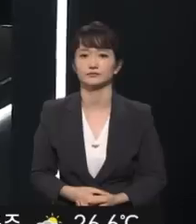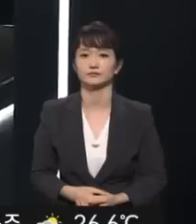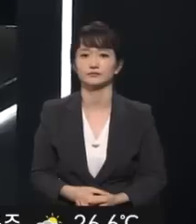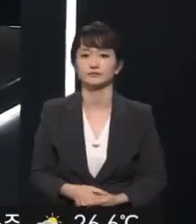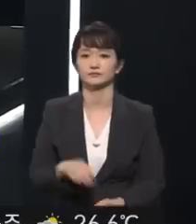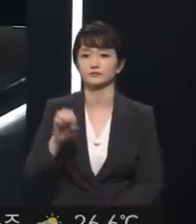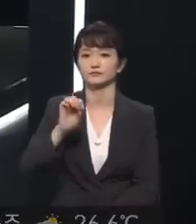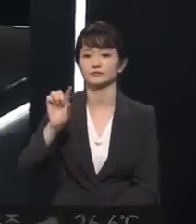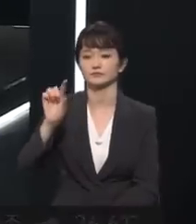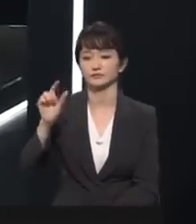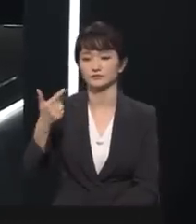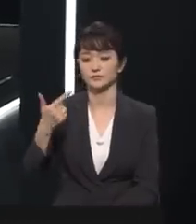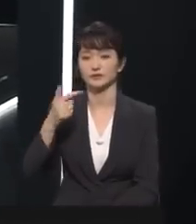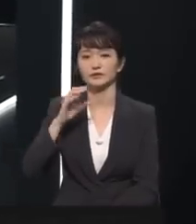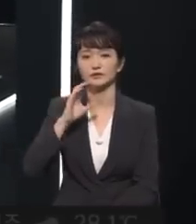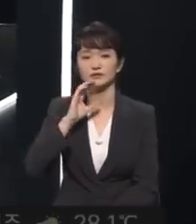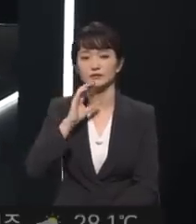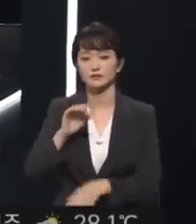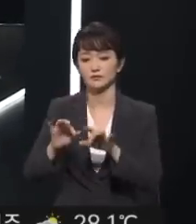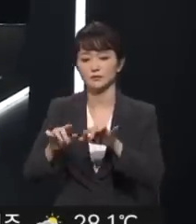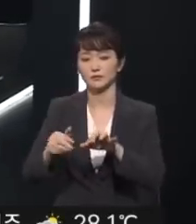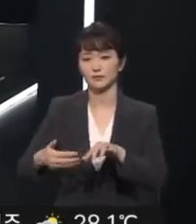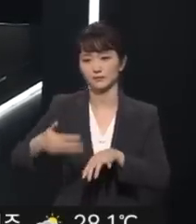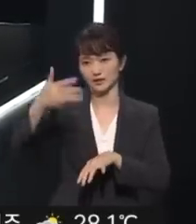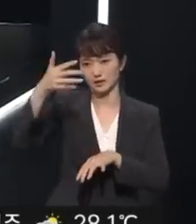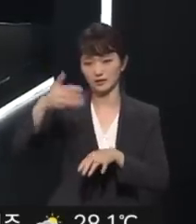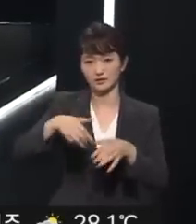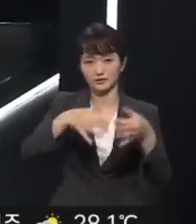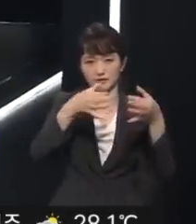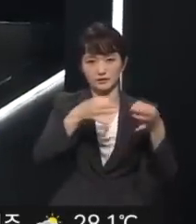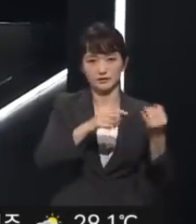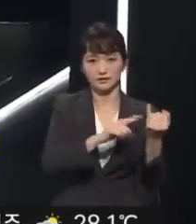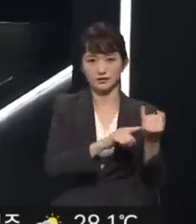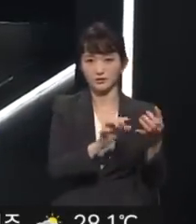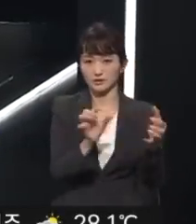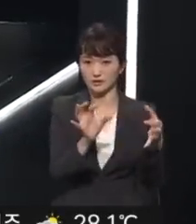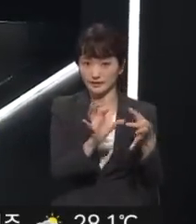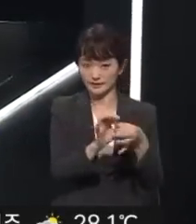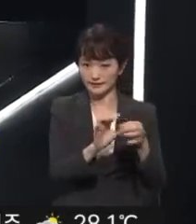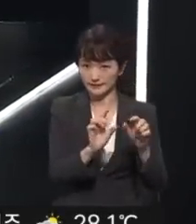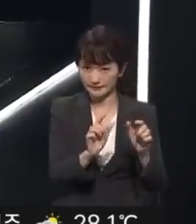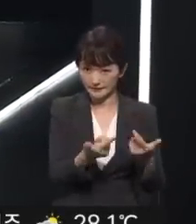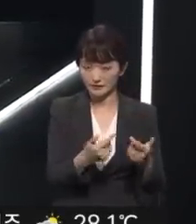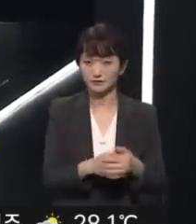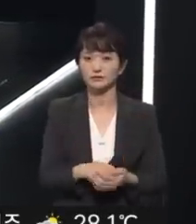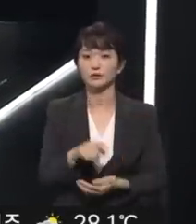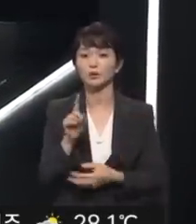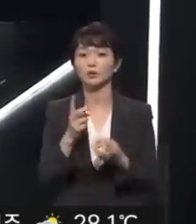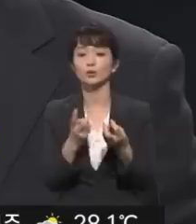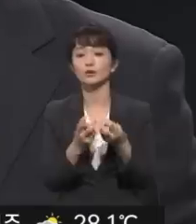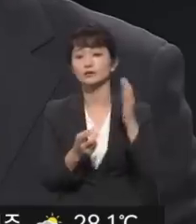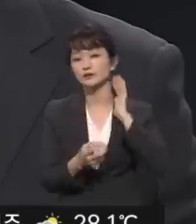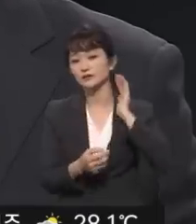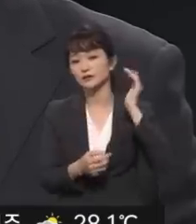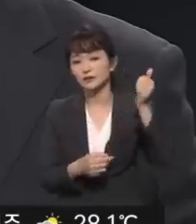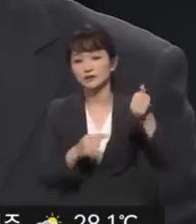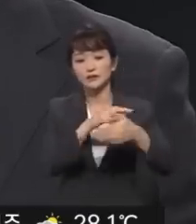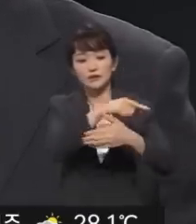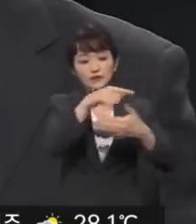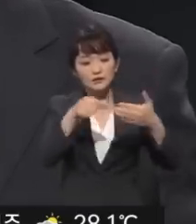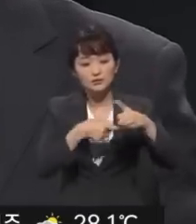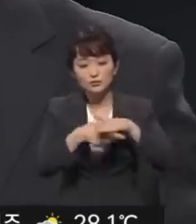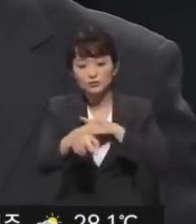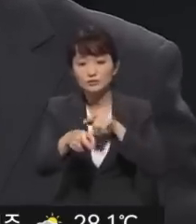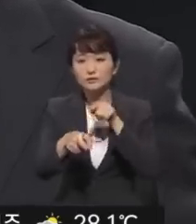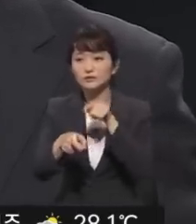팬클럽을 올랐다 그래서 뭐 김건 야상을 관련 됐느냐 그 측근과 관련해 이 게 아니고요 어떻게 대통령의 일정이 밖으로 나가 않느냐 예